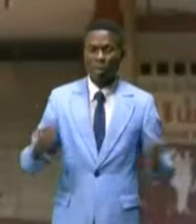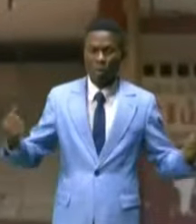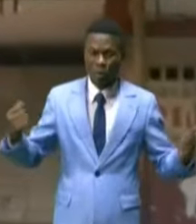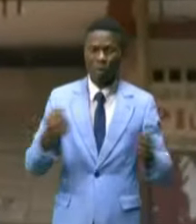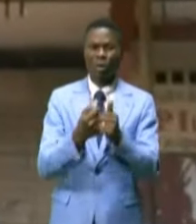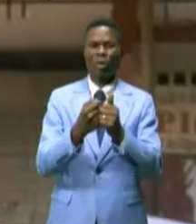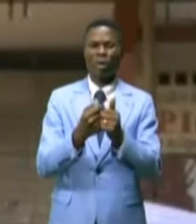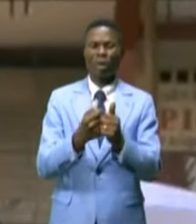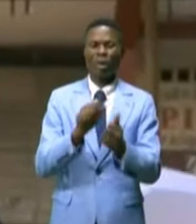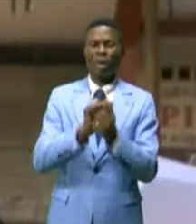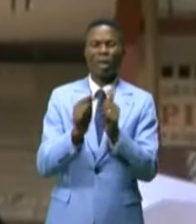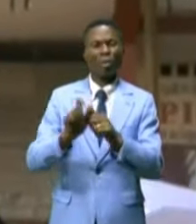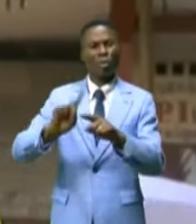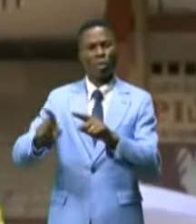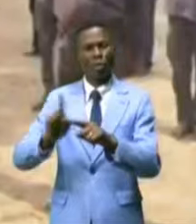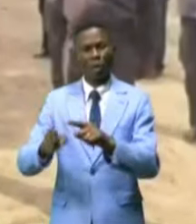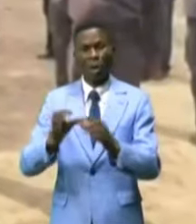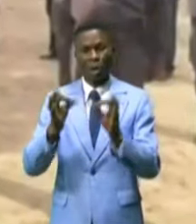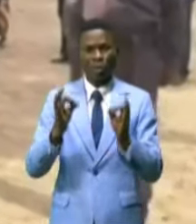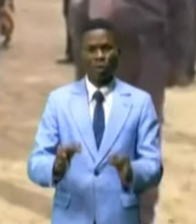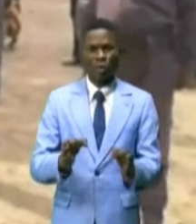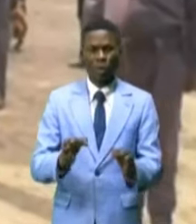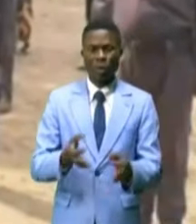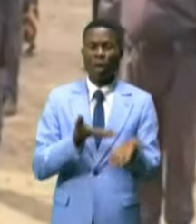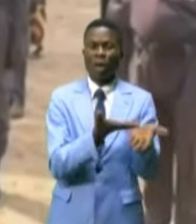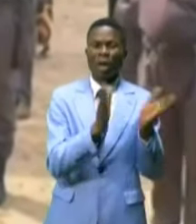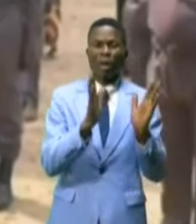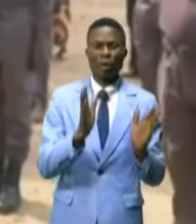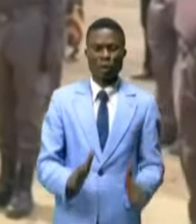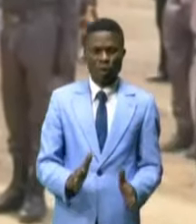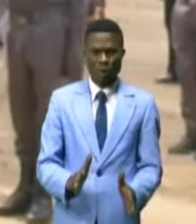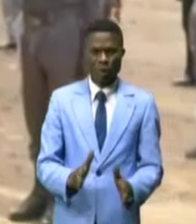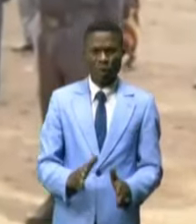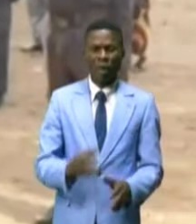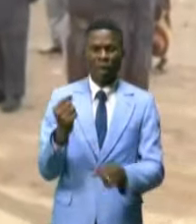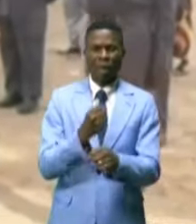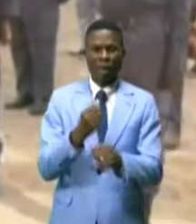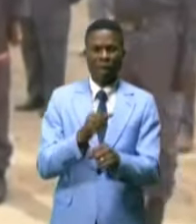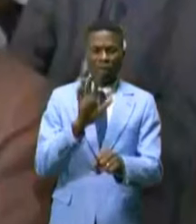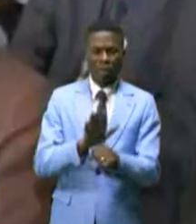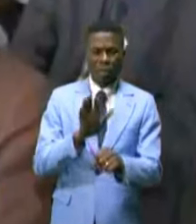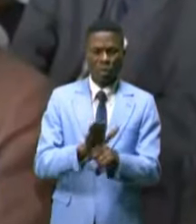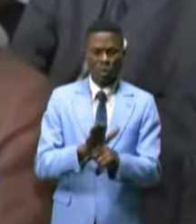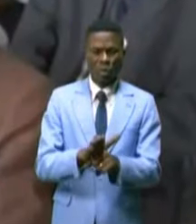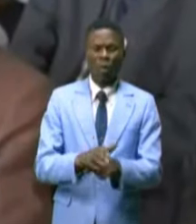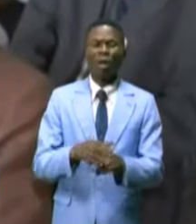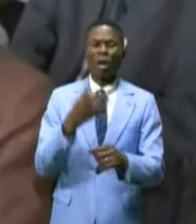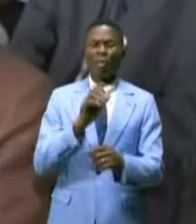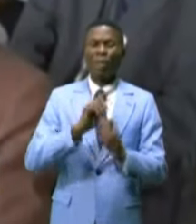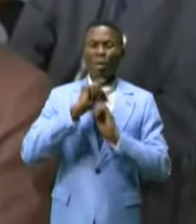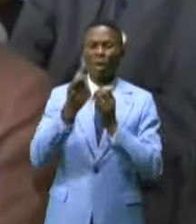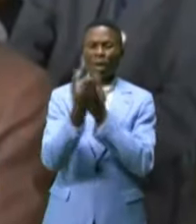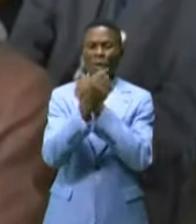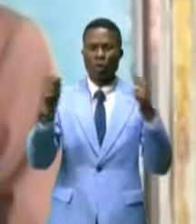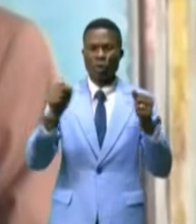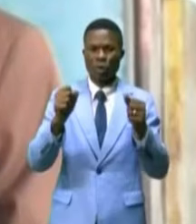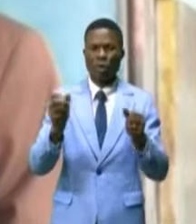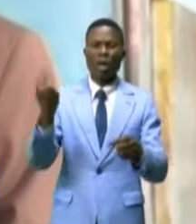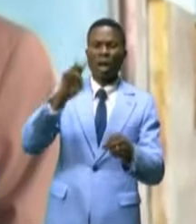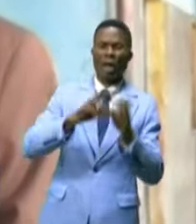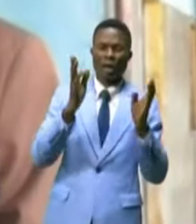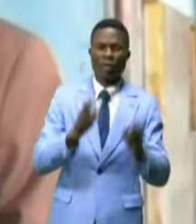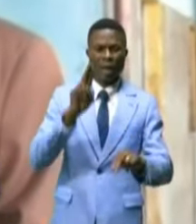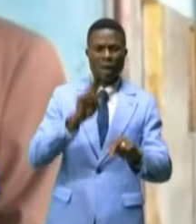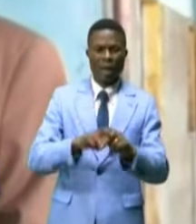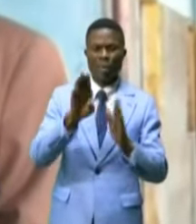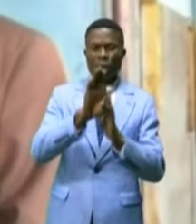d'une circonstance quelconque, car les secouristes posent à temps les premiers gestes qui sauvent et mettent la victime dans des